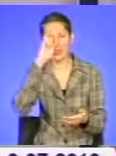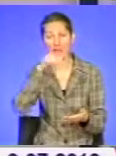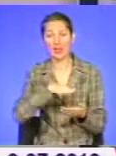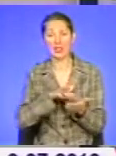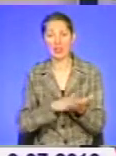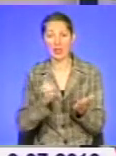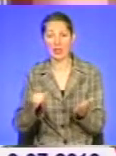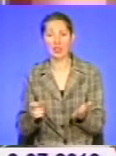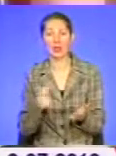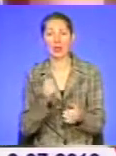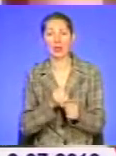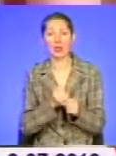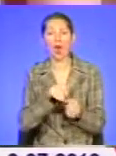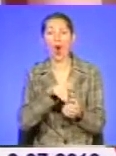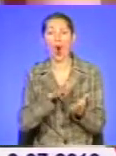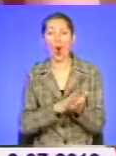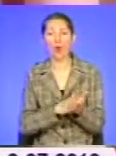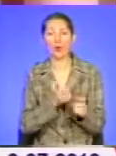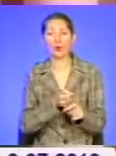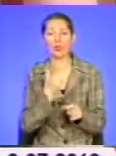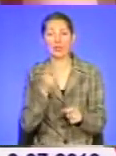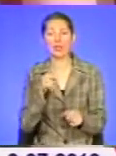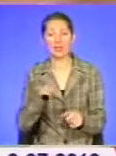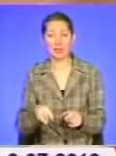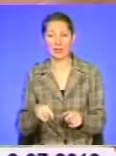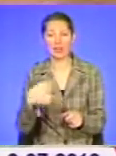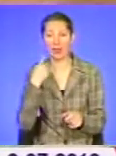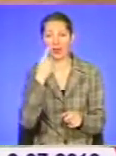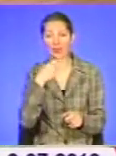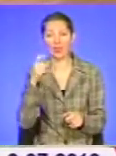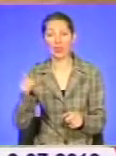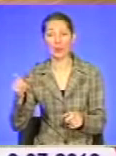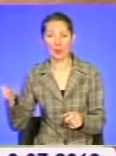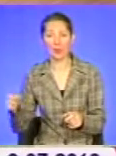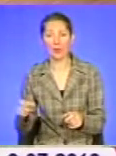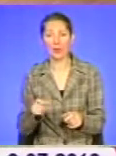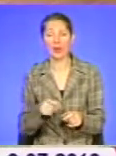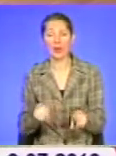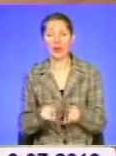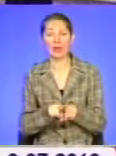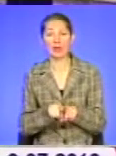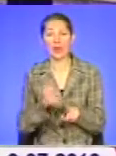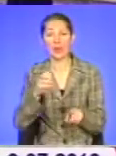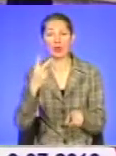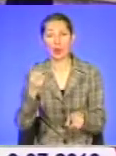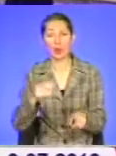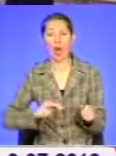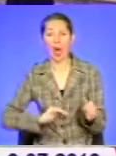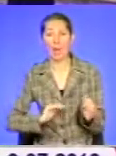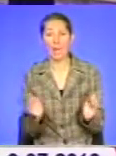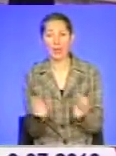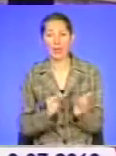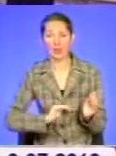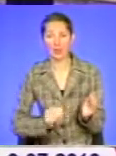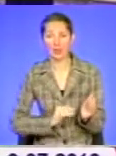в облік понад 3 тисячі фізичних осіб-підприємців та 562 малих підприємства. Щоб полегшити та спростити